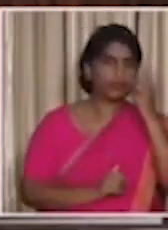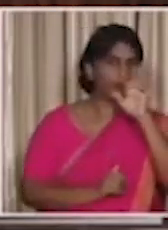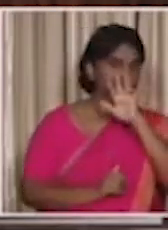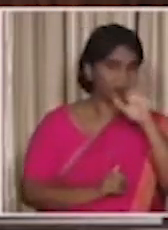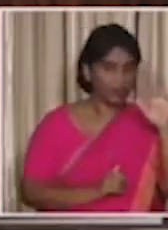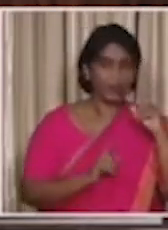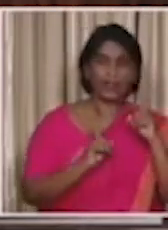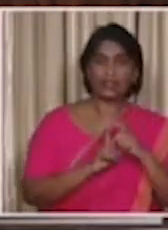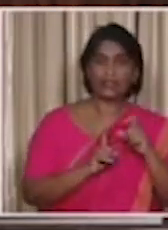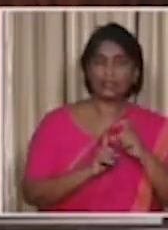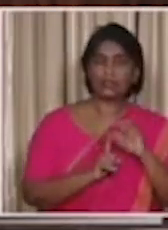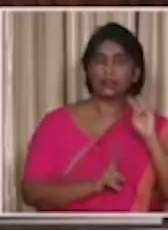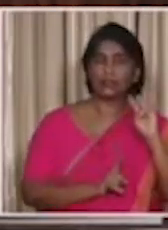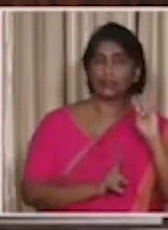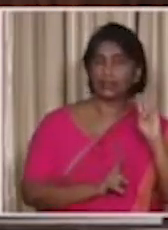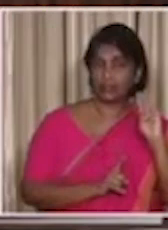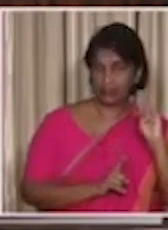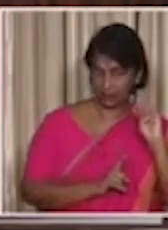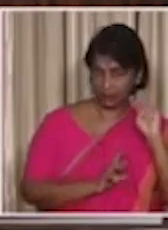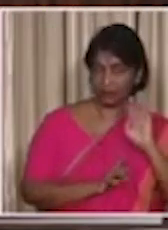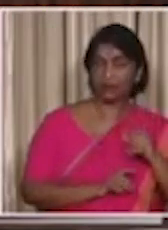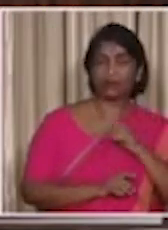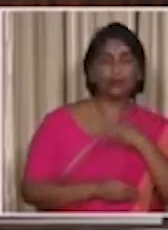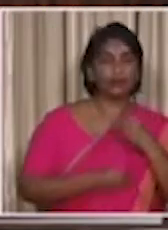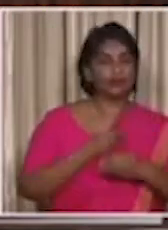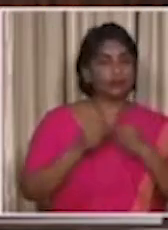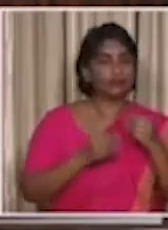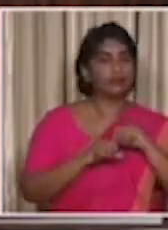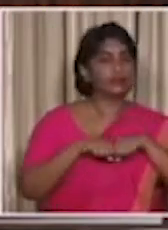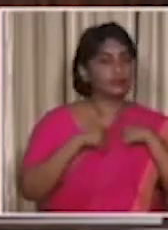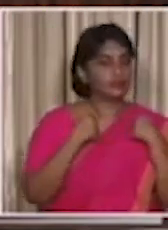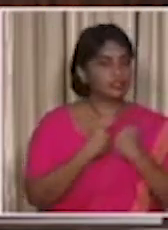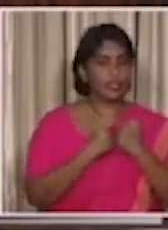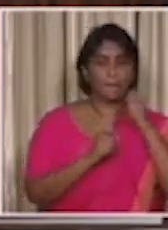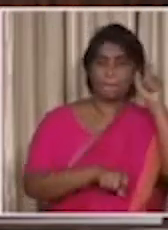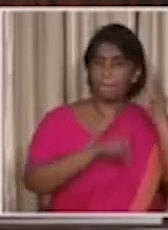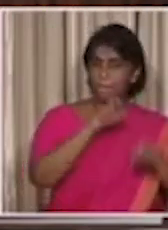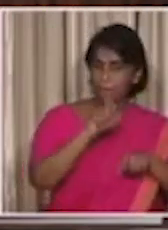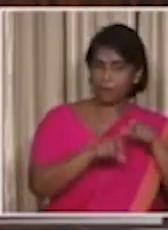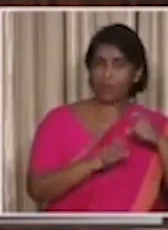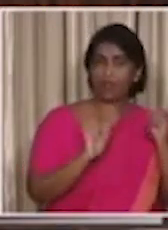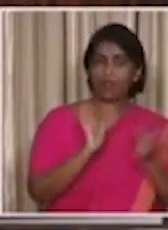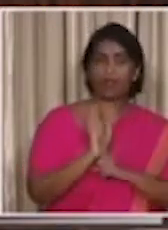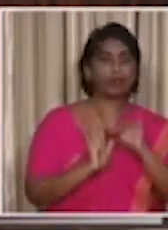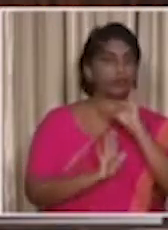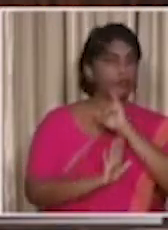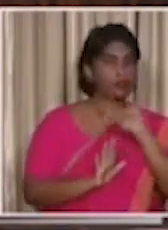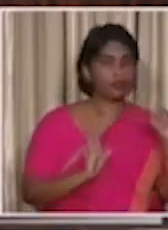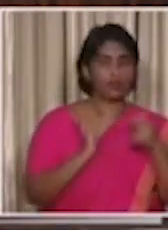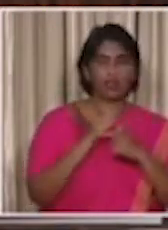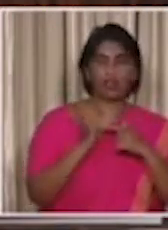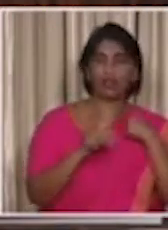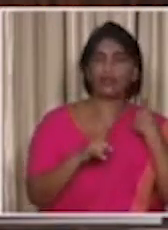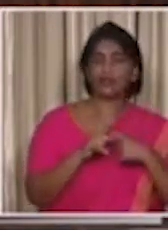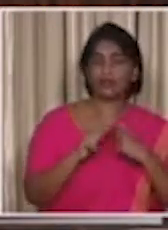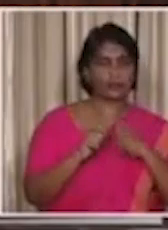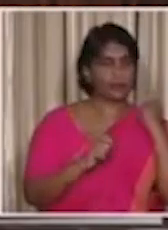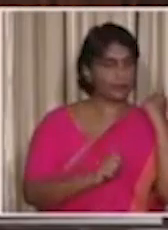2019 දෙසැම්බර් 30 ඉඳා වෙද්දී ව්‍යාපාර සමාගම් පුද්ගලයන් 116ක් බදු ගෙව්වා.